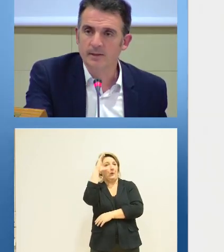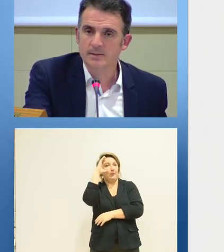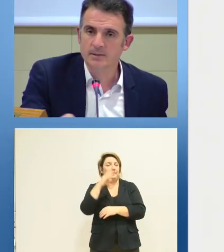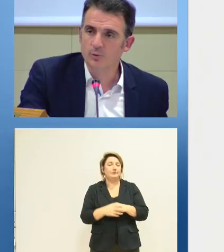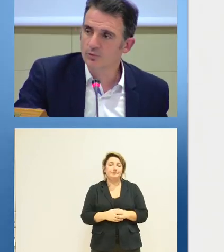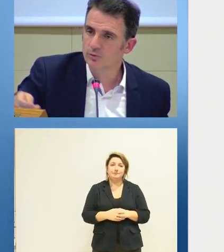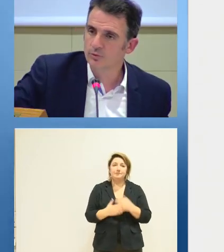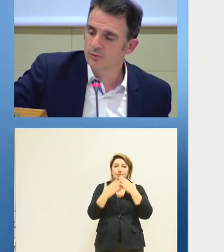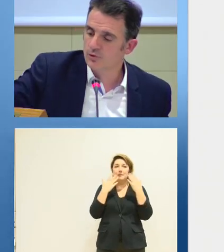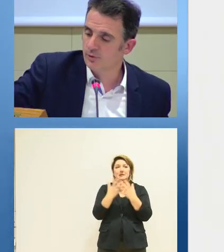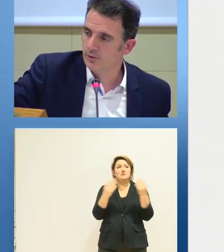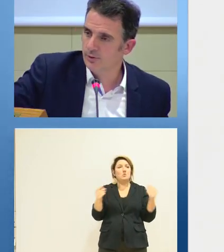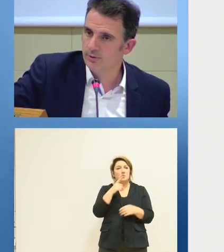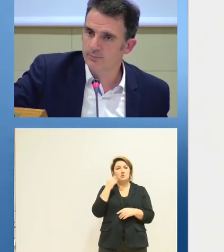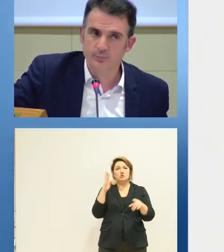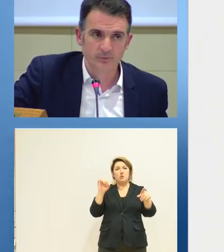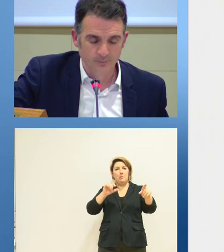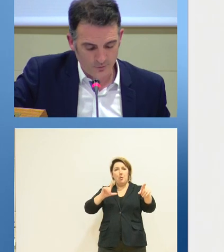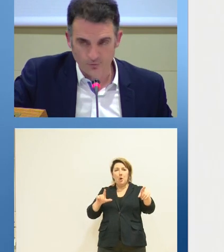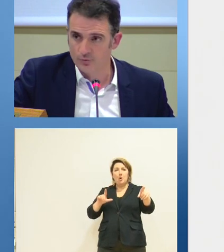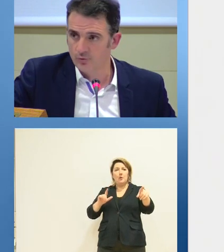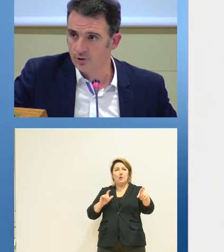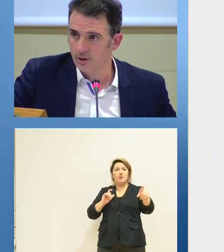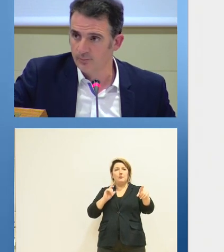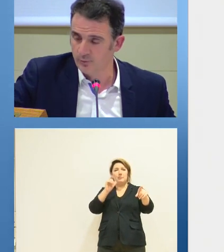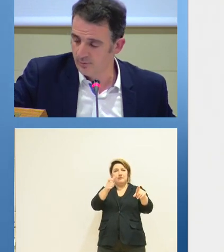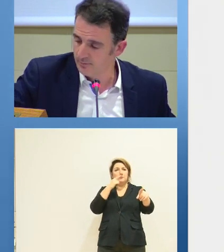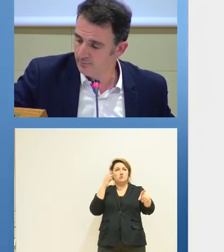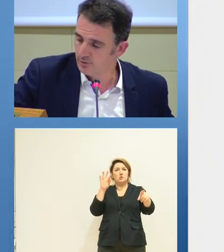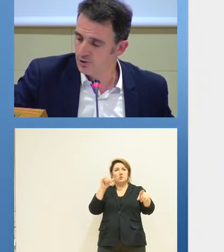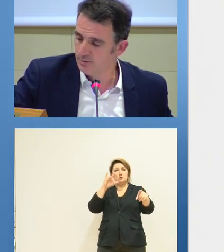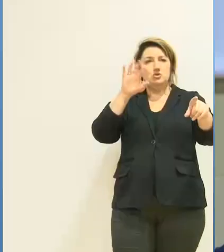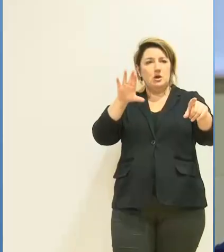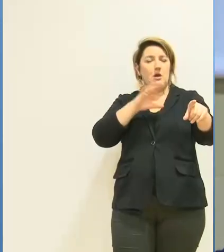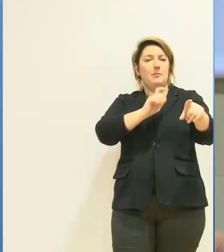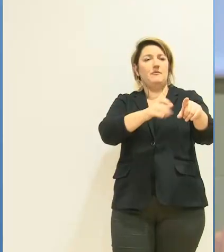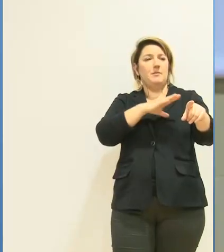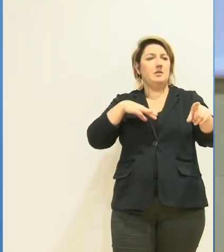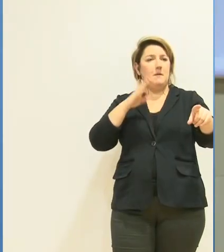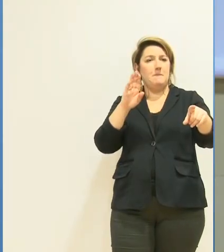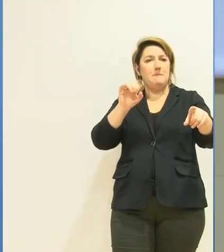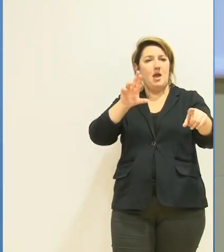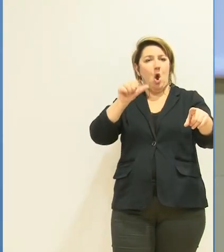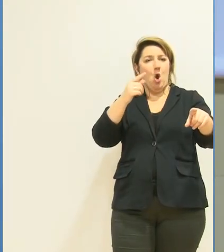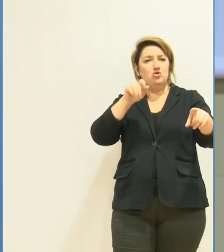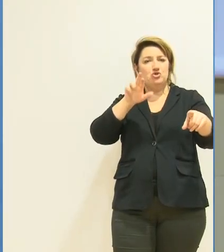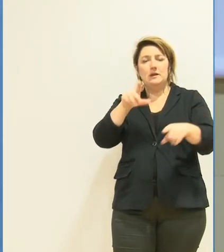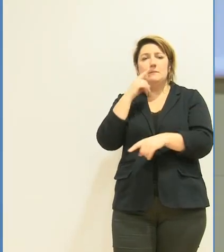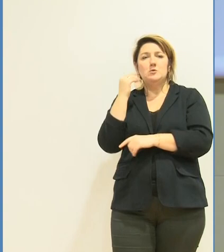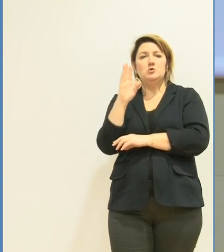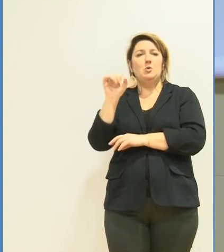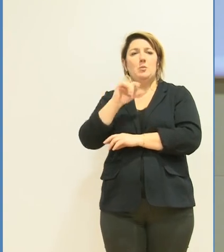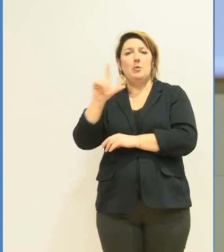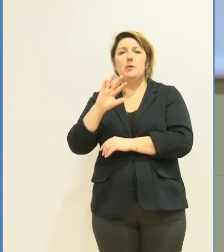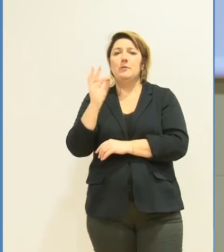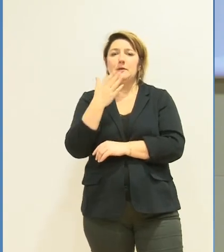merci beaucoup monsieur breuil tuscher puis madame bérenger monsieur breuil oui merci monsieur le maire